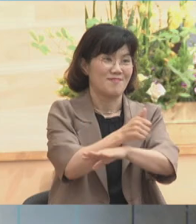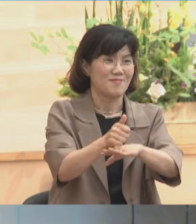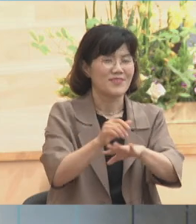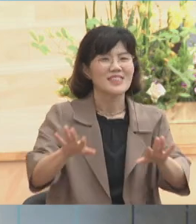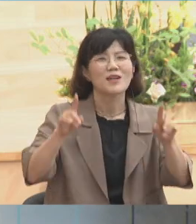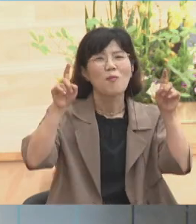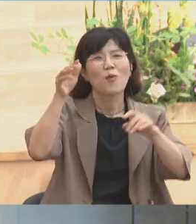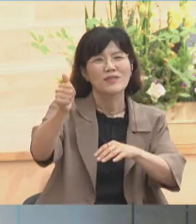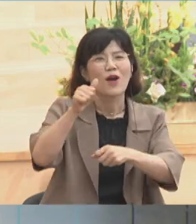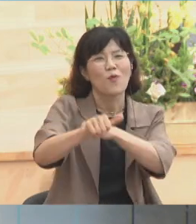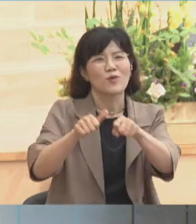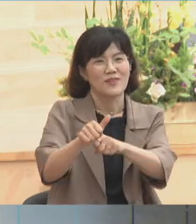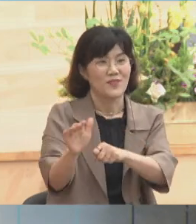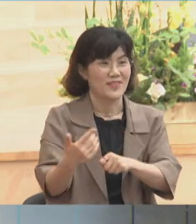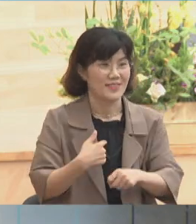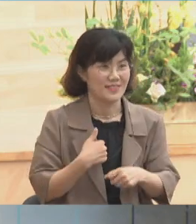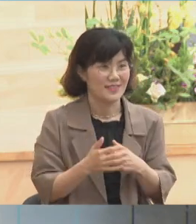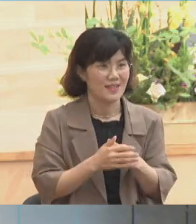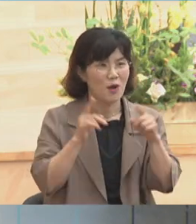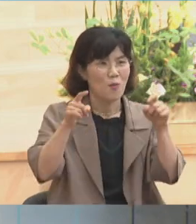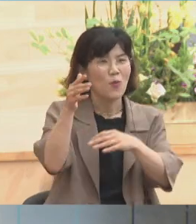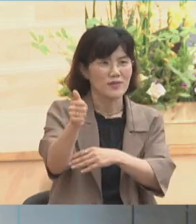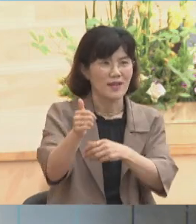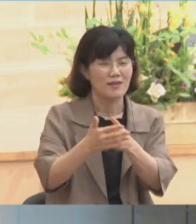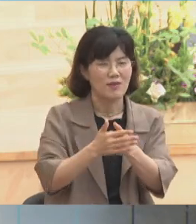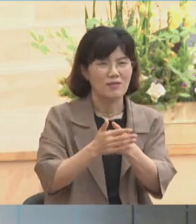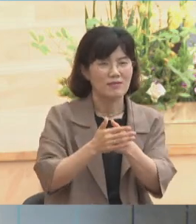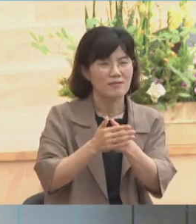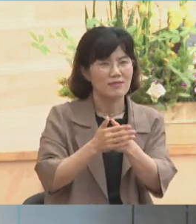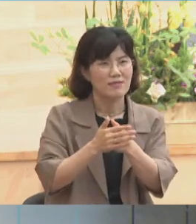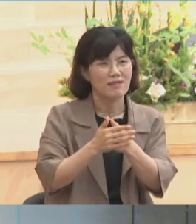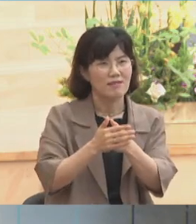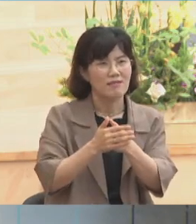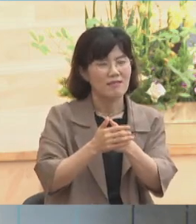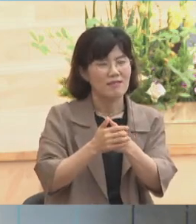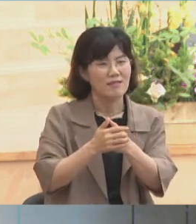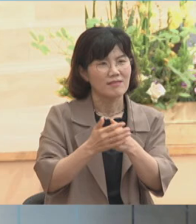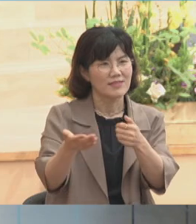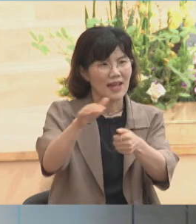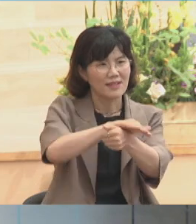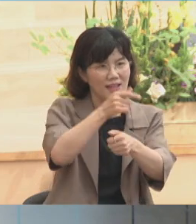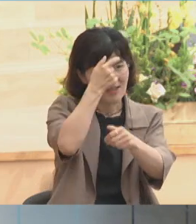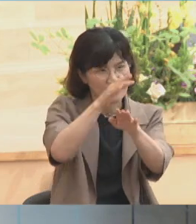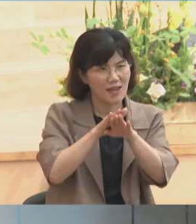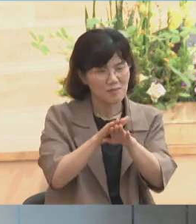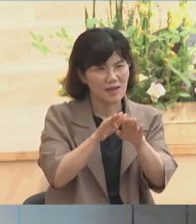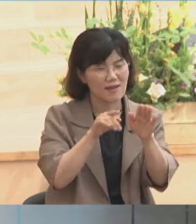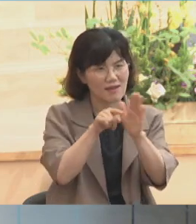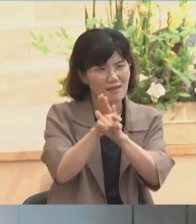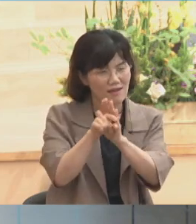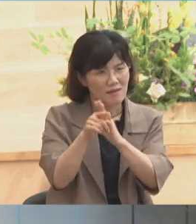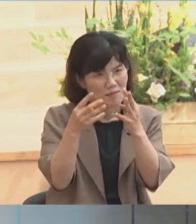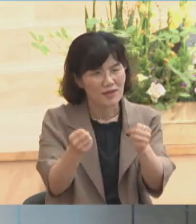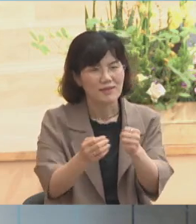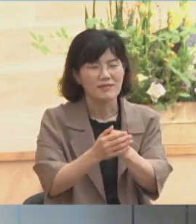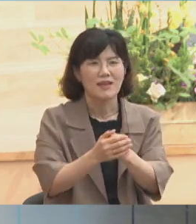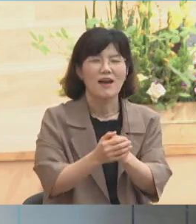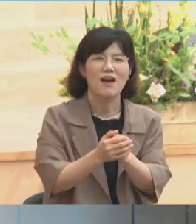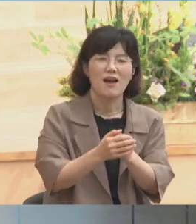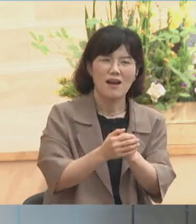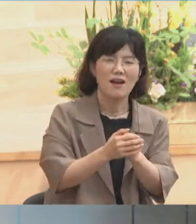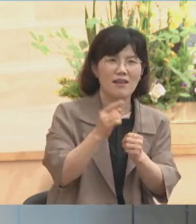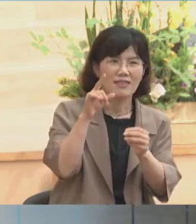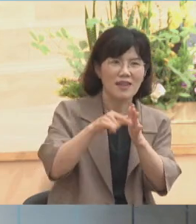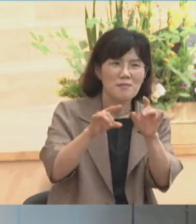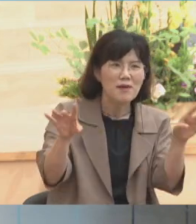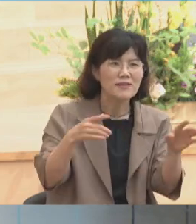차가 되었습니다. 목자로서 장례 예배에 자주 참여하게 되었는데, 그때마다 이젠 연세가